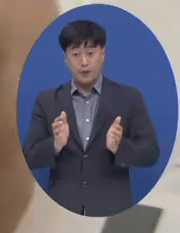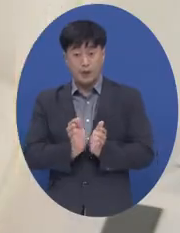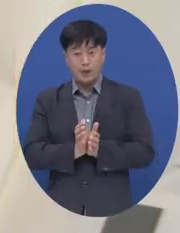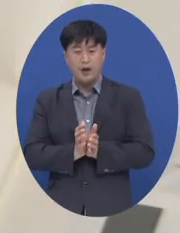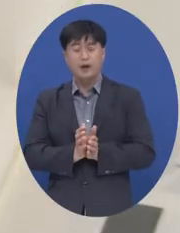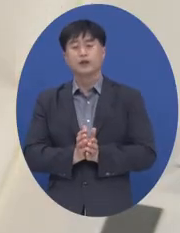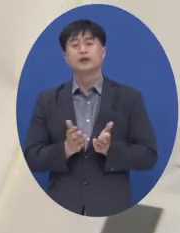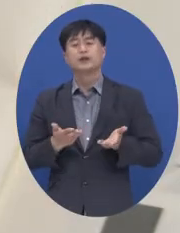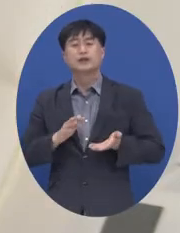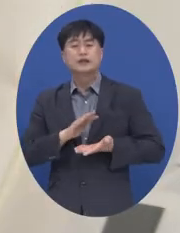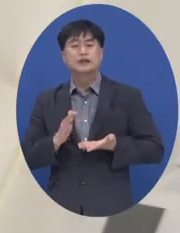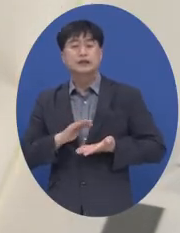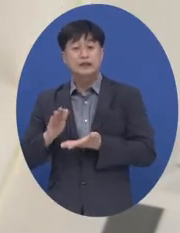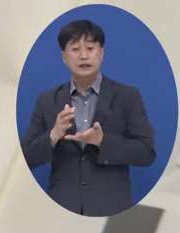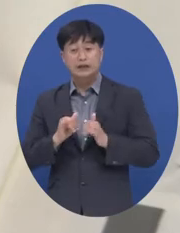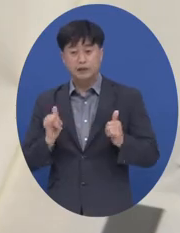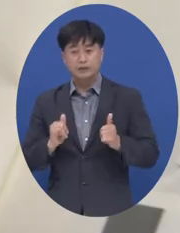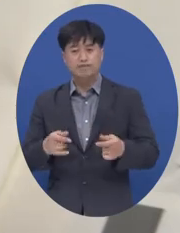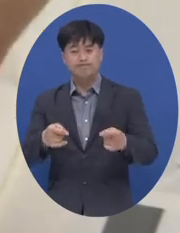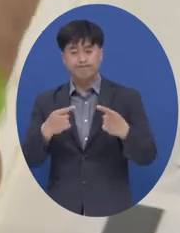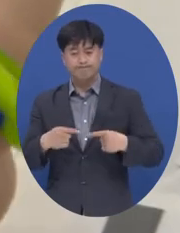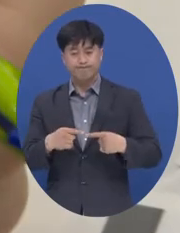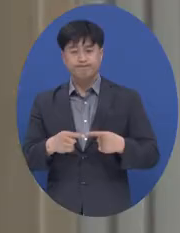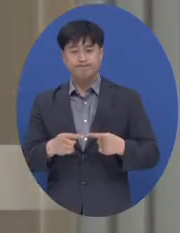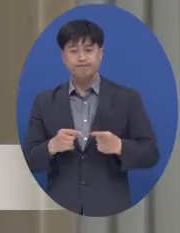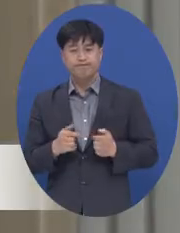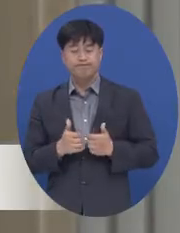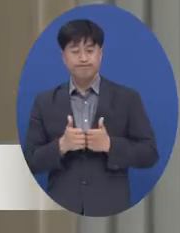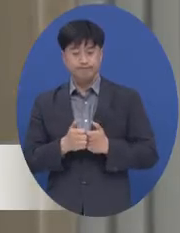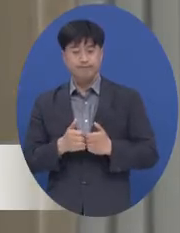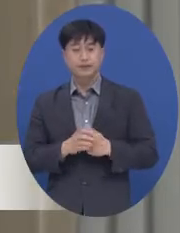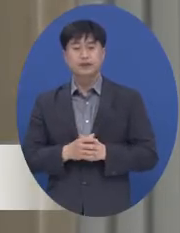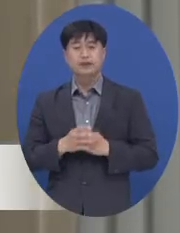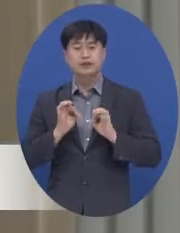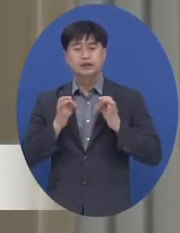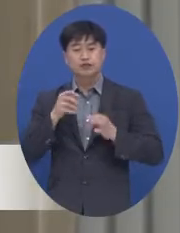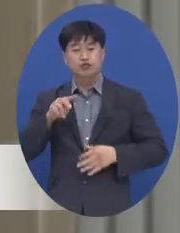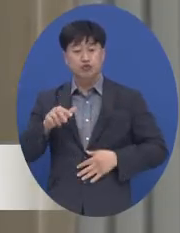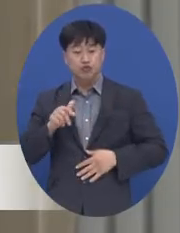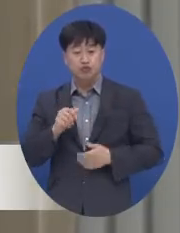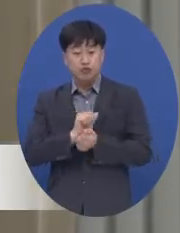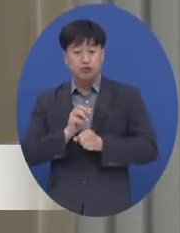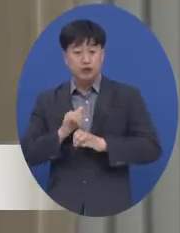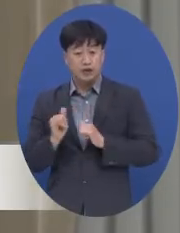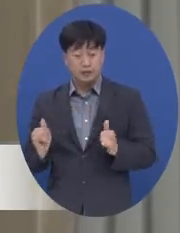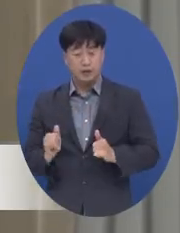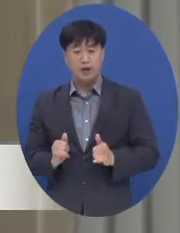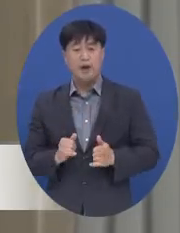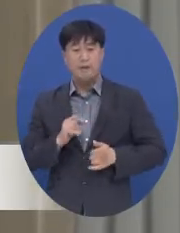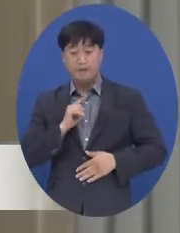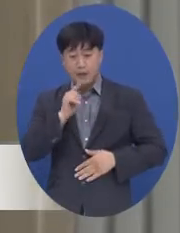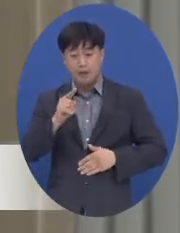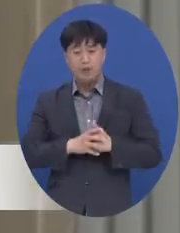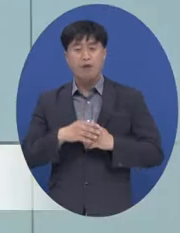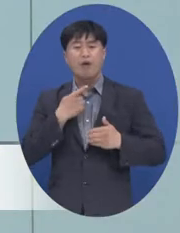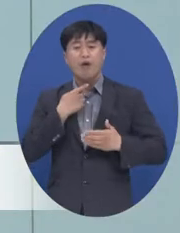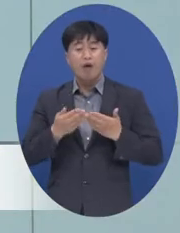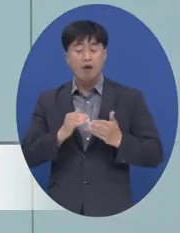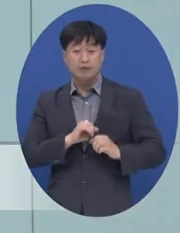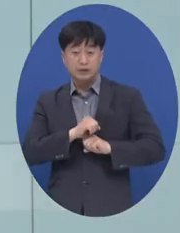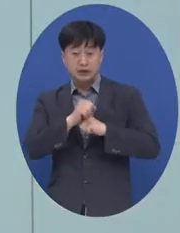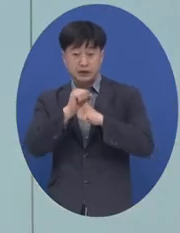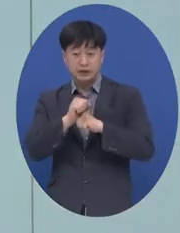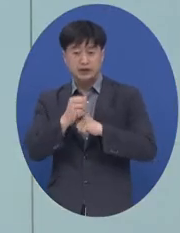노동자 등이 참석해 열띤 토론을 벌였습니다. 김윤중 경기도 일자리재단연구원은 발제를 통해 경력이